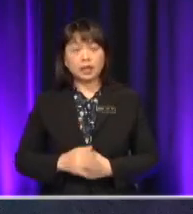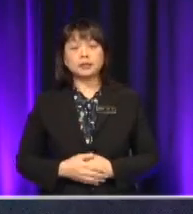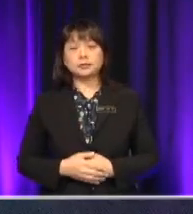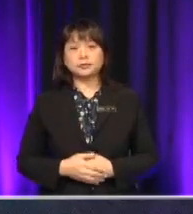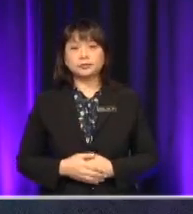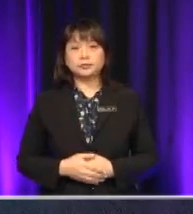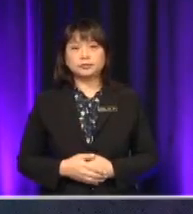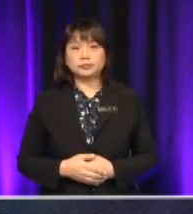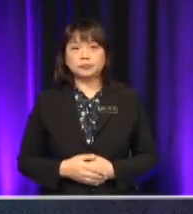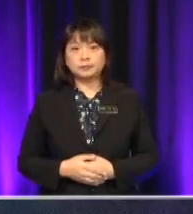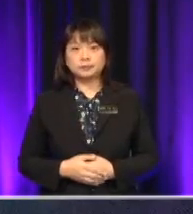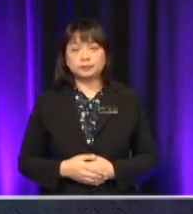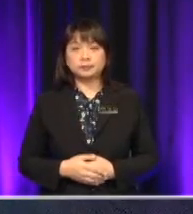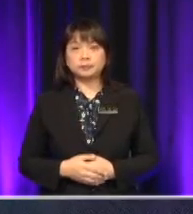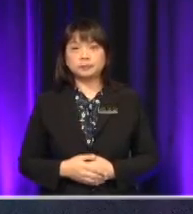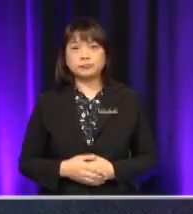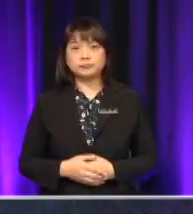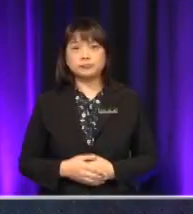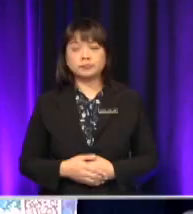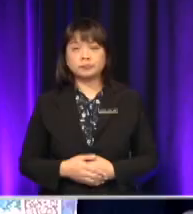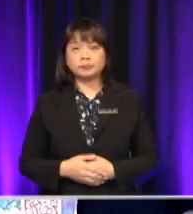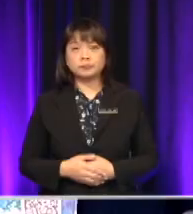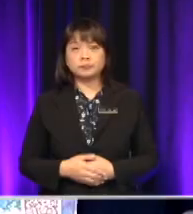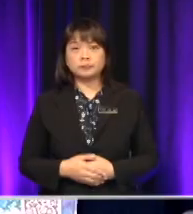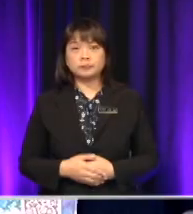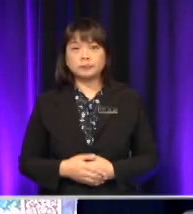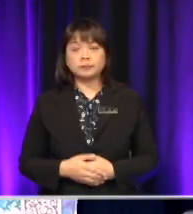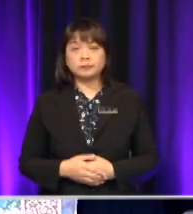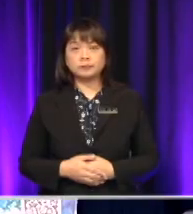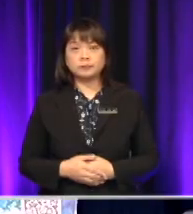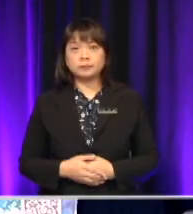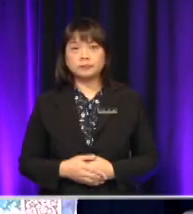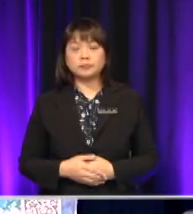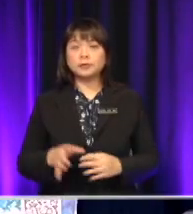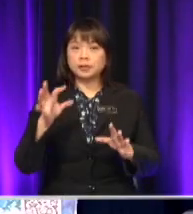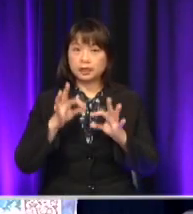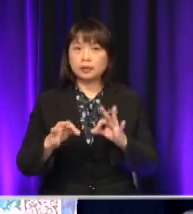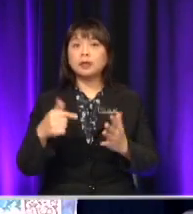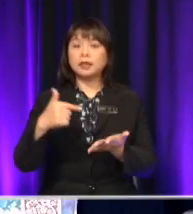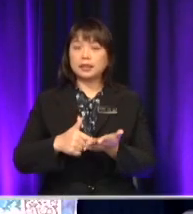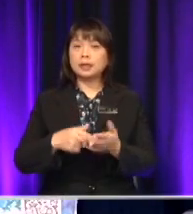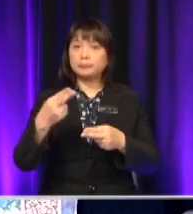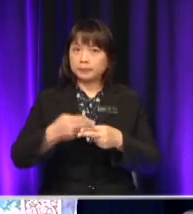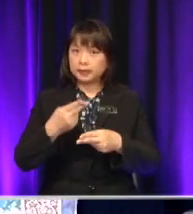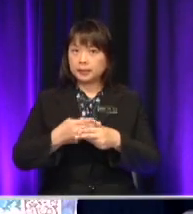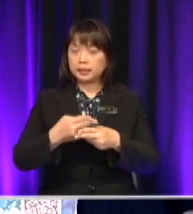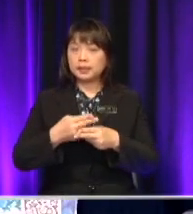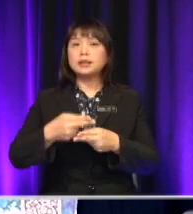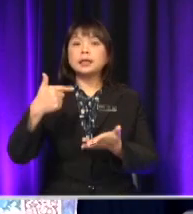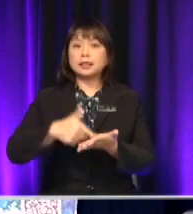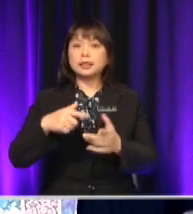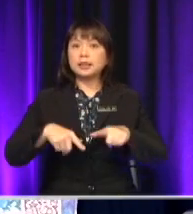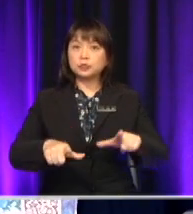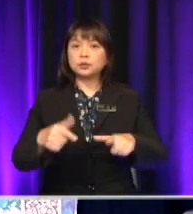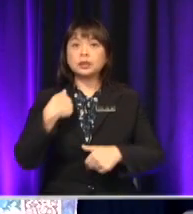suruh kawan-kawan lelaki saya pusingkan tu supaya kalau lagi pendek dia lagi laju. Lagi seronok. Jadi kita nak tengok betul tak benda